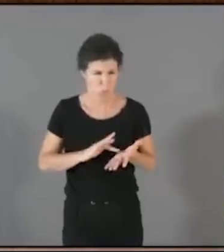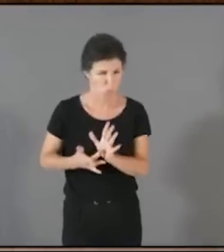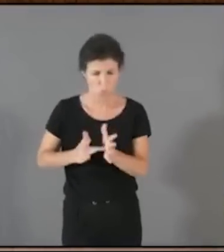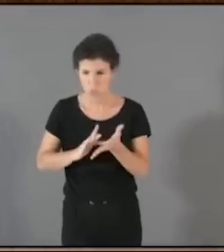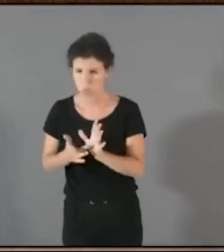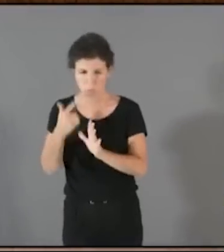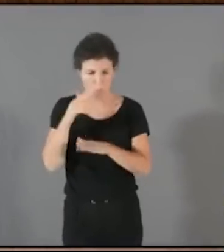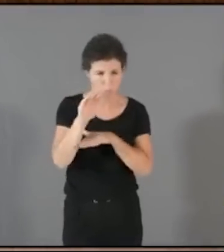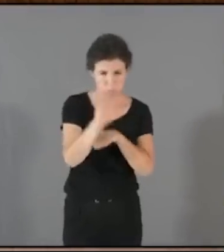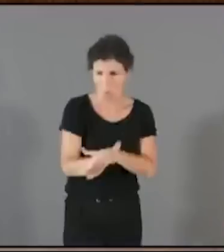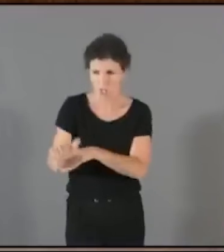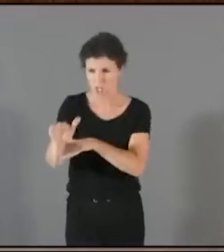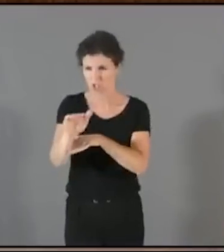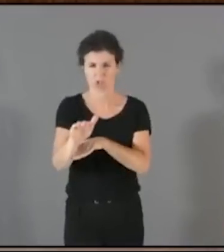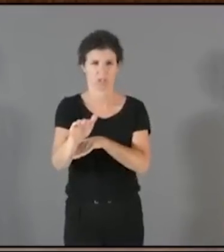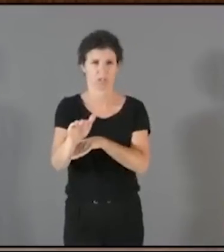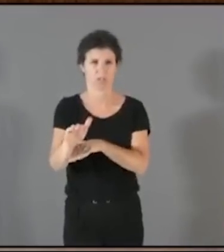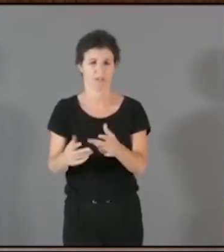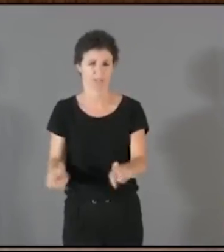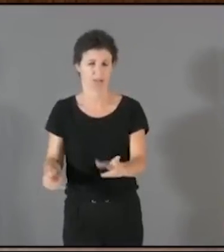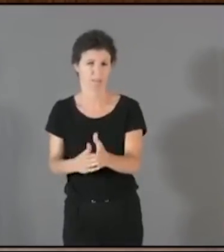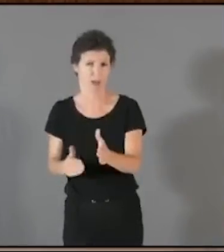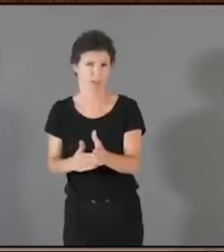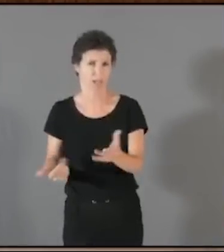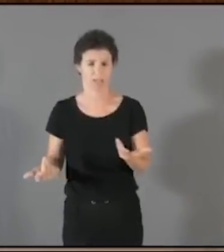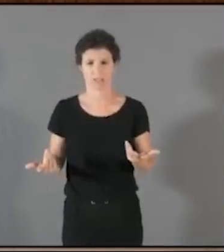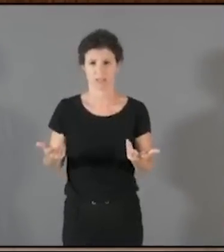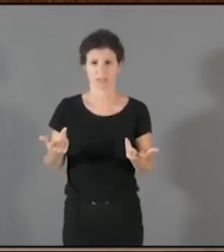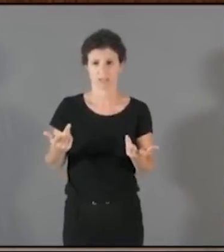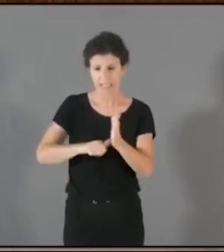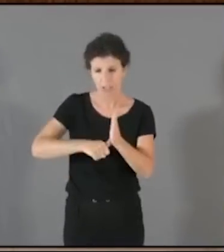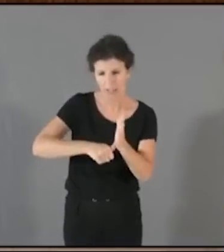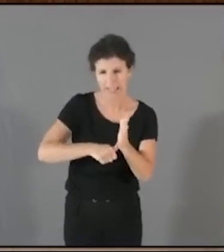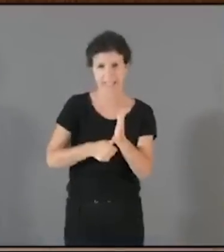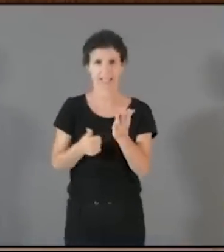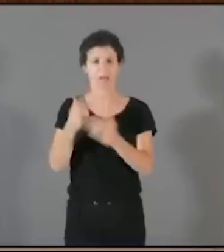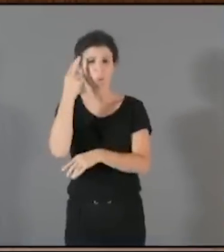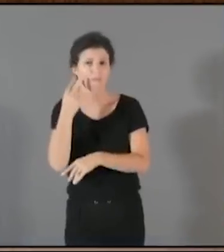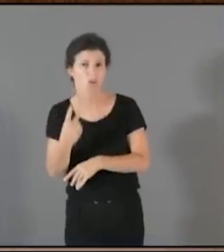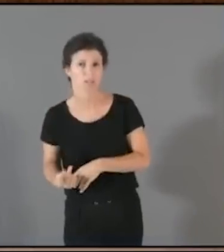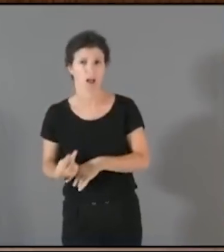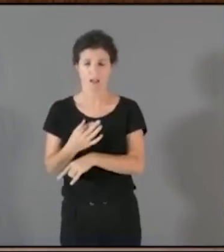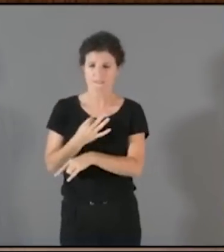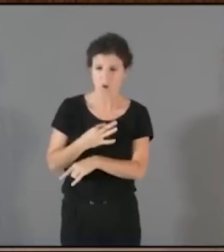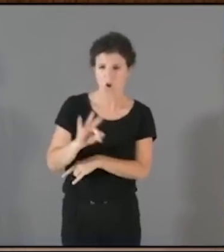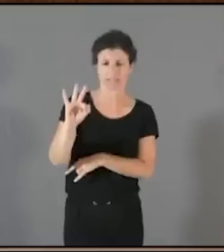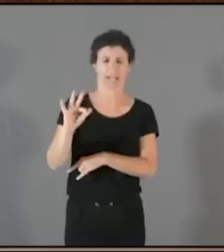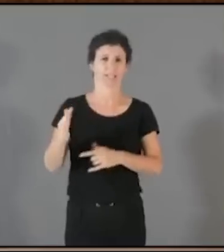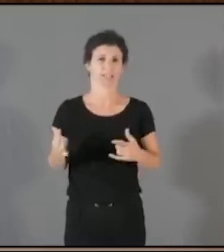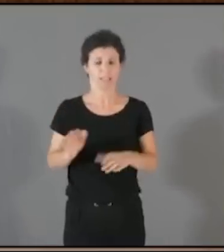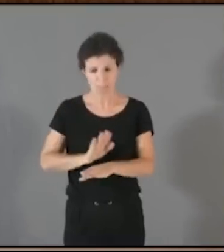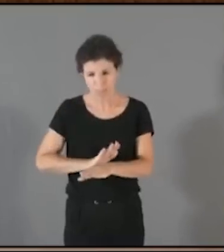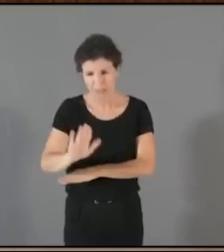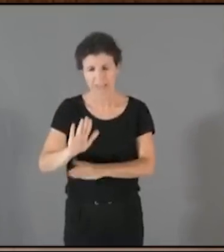pour conserver l'âme de Marseille, pour protéger l'identité provençale et française de Marseille, pour